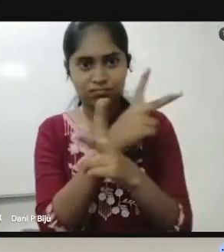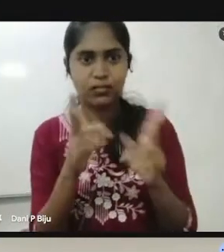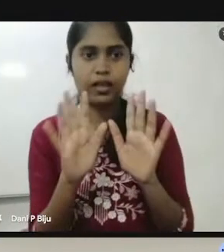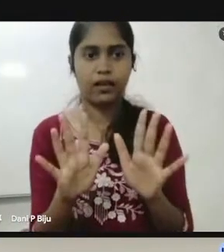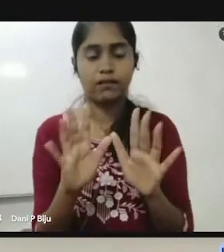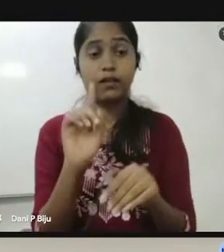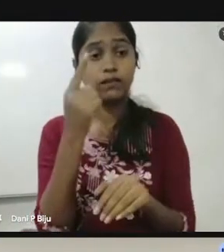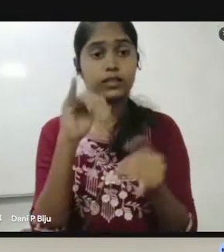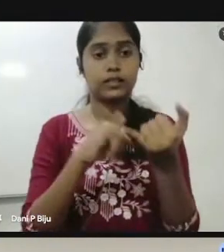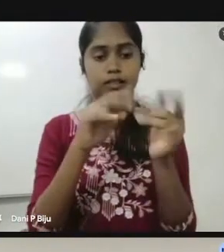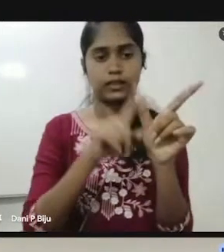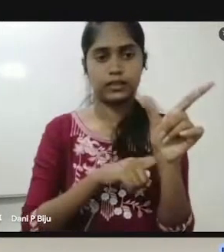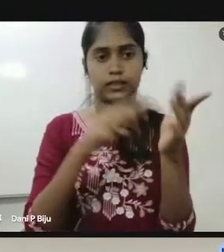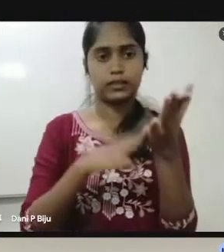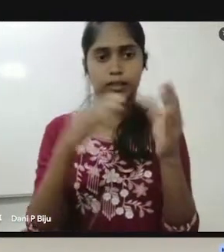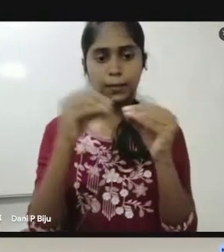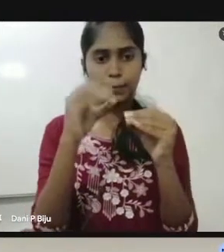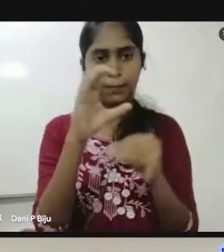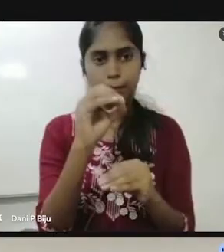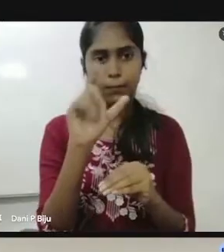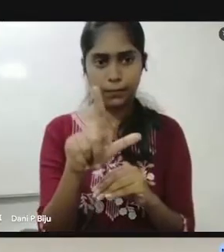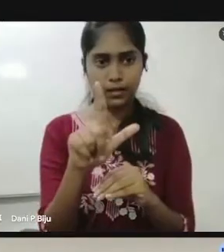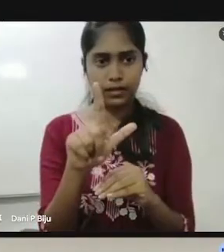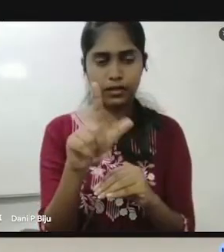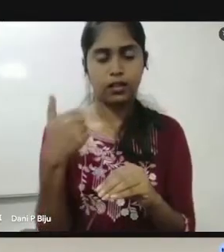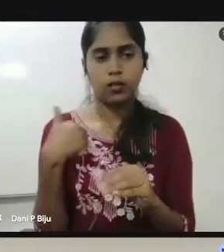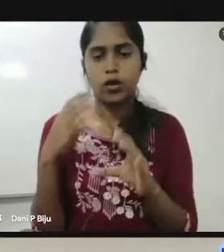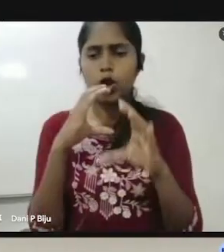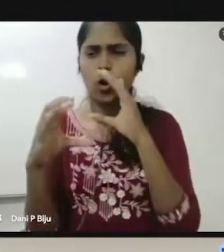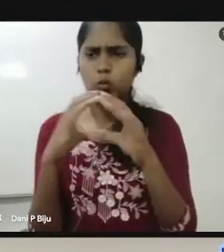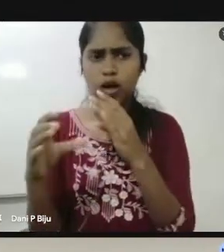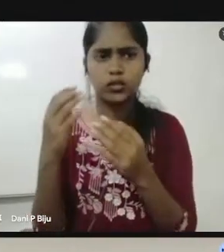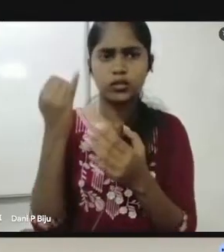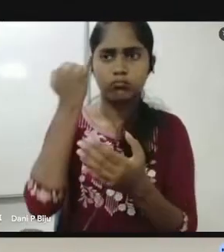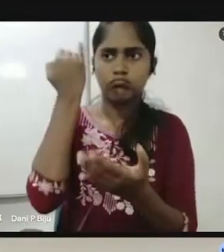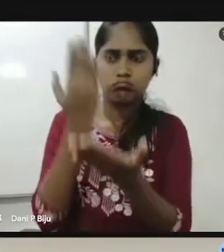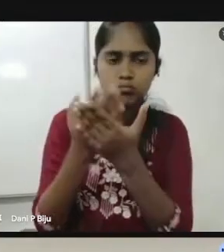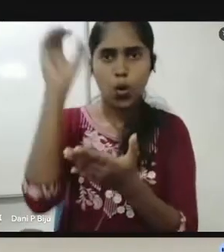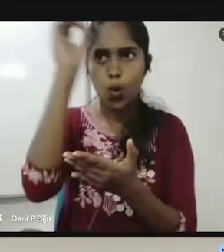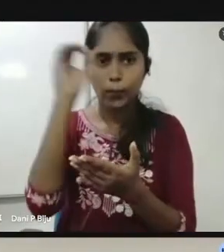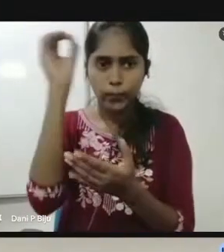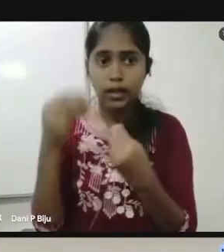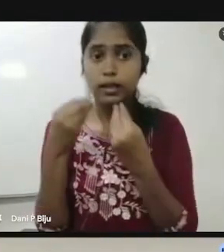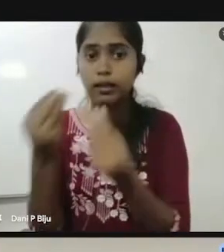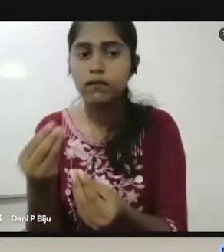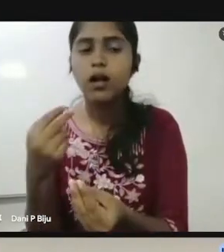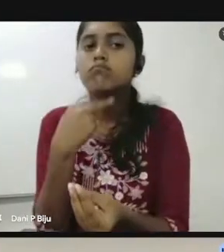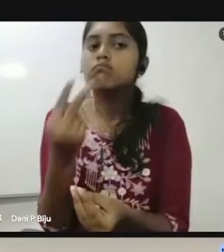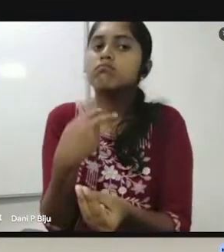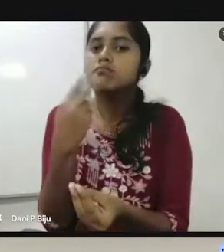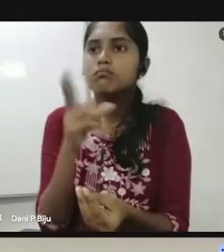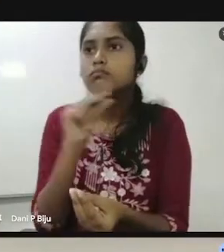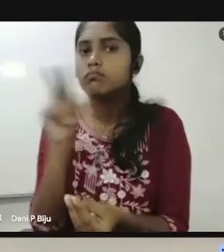ചിഹ്നങ്ങൾ. സോ നമ്മളുടെ ആശയങ്ങൾ നമ്മൾ മറ്റൊരാൾക്ക് പറയുന്നത് വാക്കുകൾ ഉപയോഗിച്ചാണ്. അപ്പൊ നമ്മൾ സംസാരിക്കുമ്പോൾ ഈ വാക്കുകളാണ്